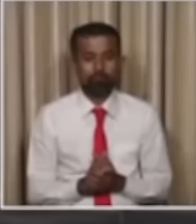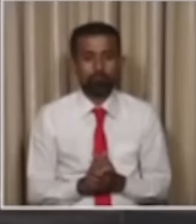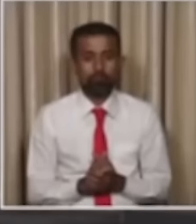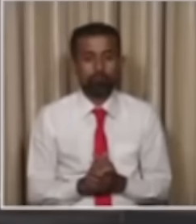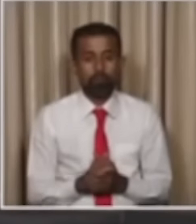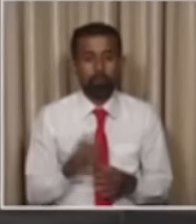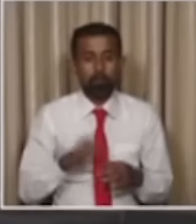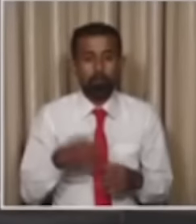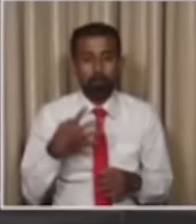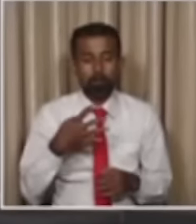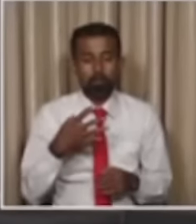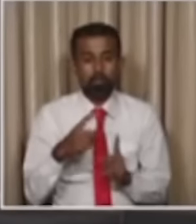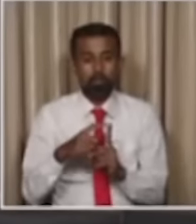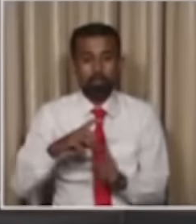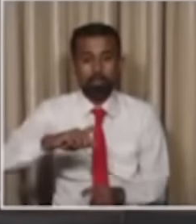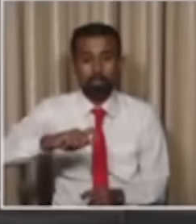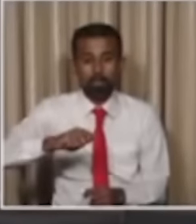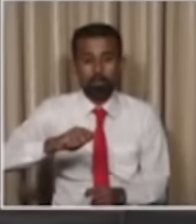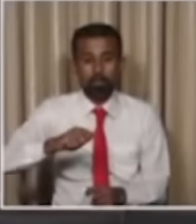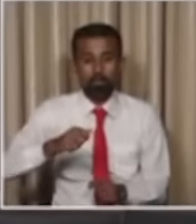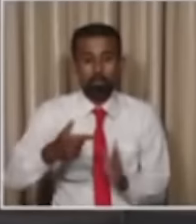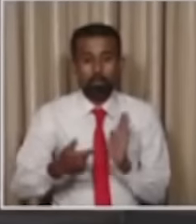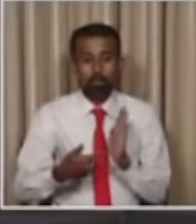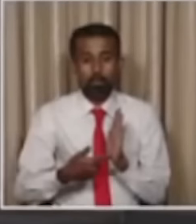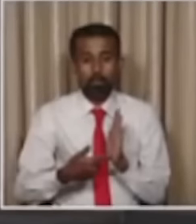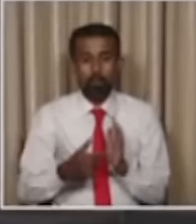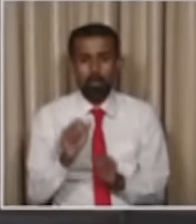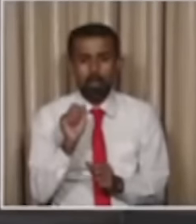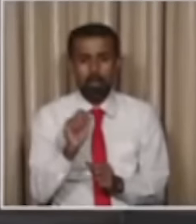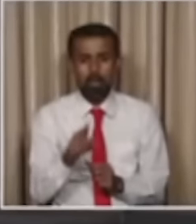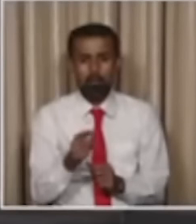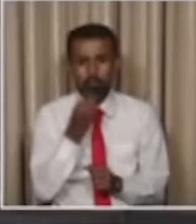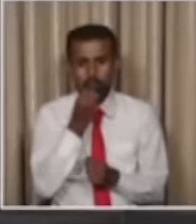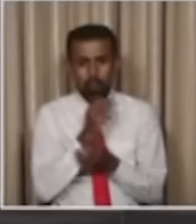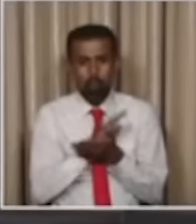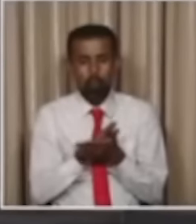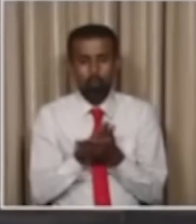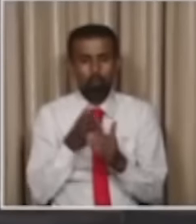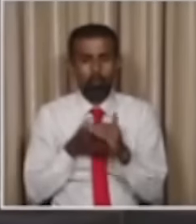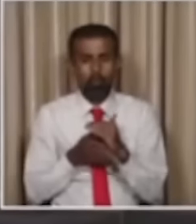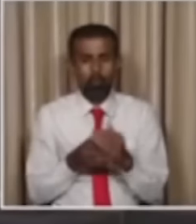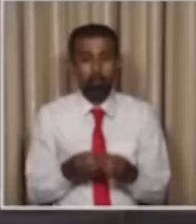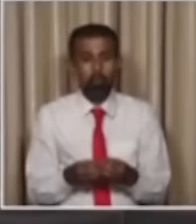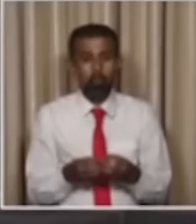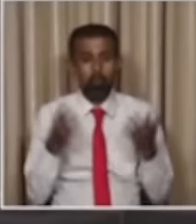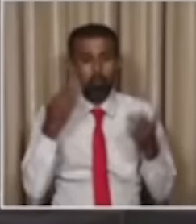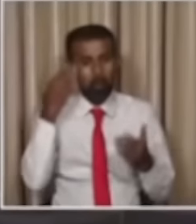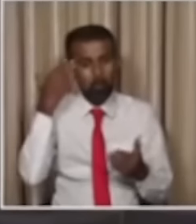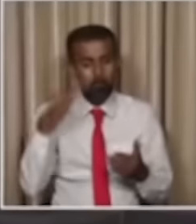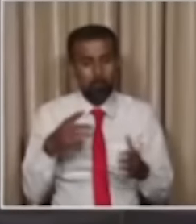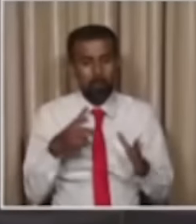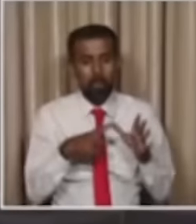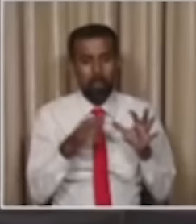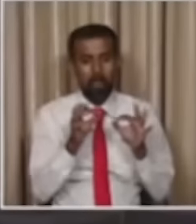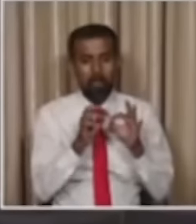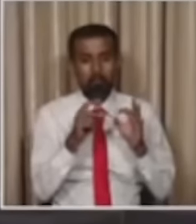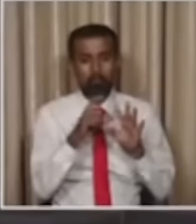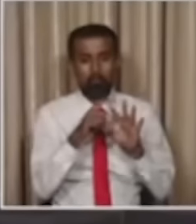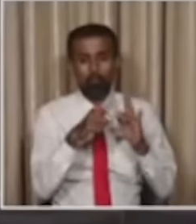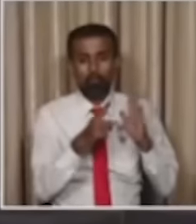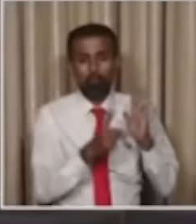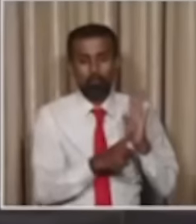ප්‍රශ්න 4 දෙහිවල ට්‍රොපිකල් නැමැති ආපන ශාලාවේදී පුපුරවාගෙන මියගිය අබ්දුල් ලතීෆ් ජමීල්